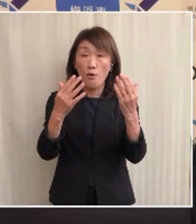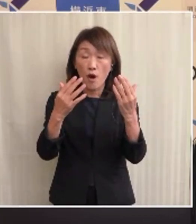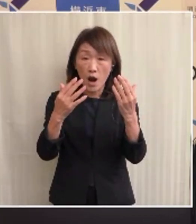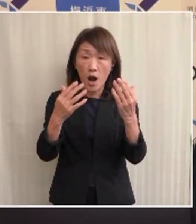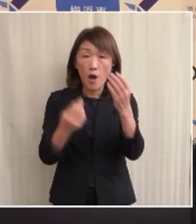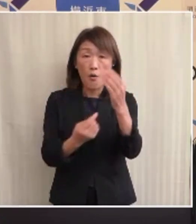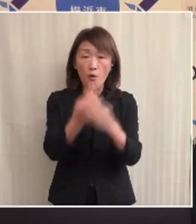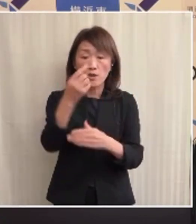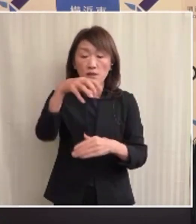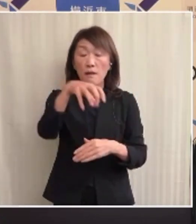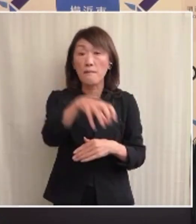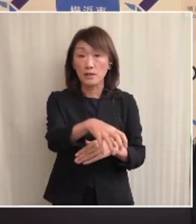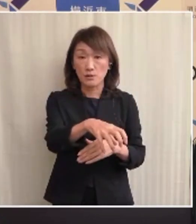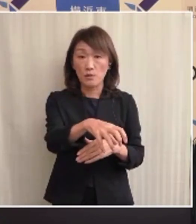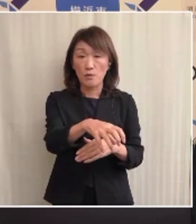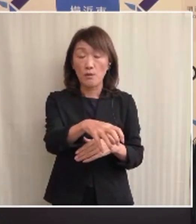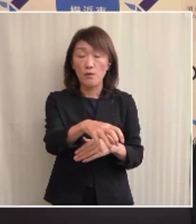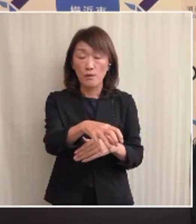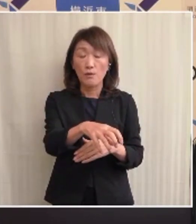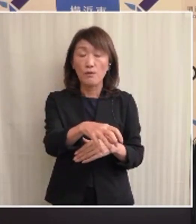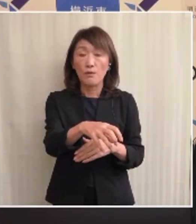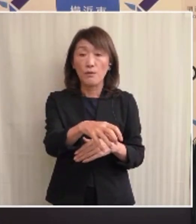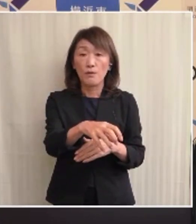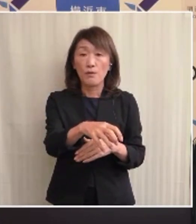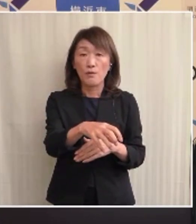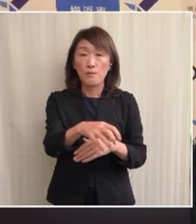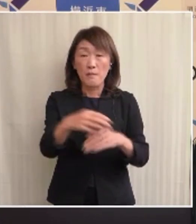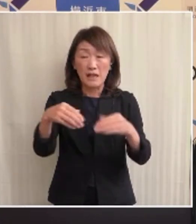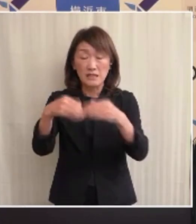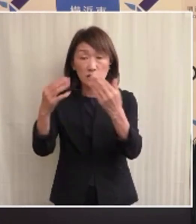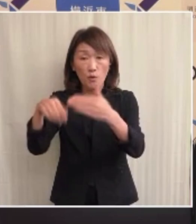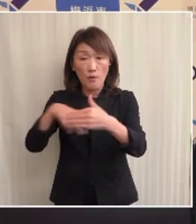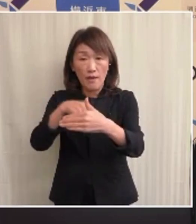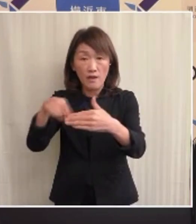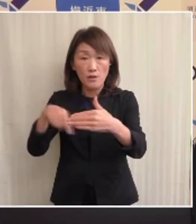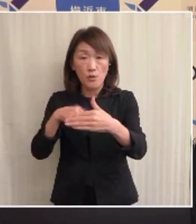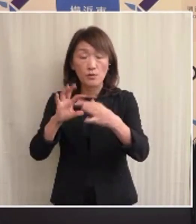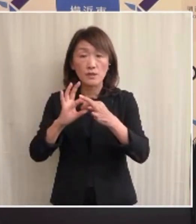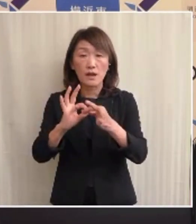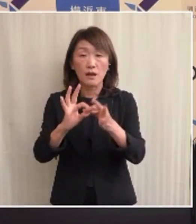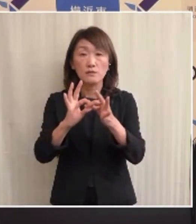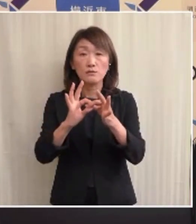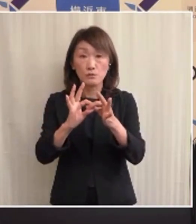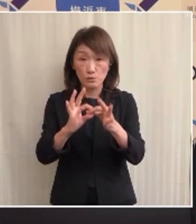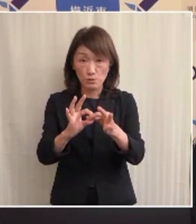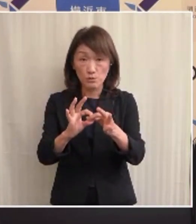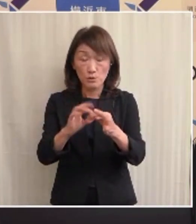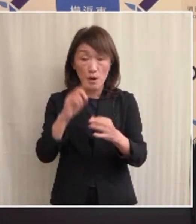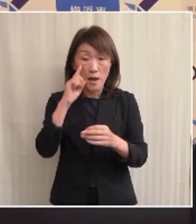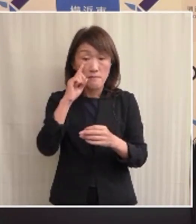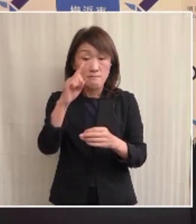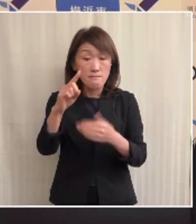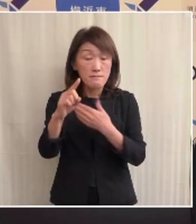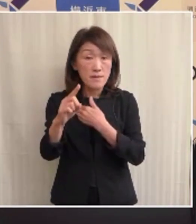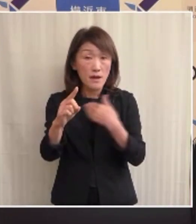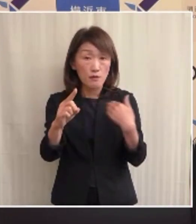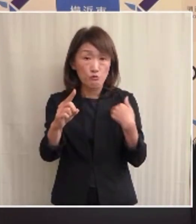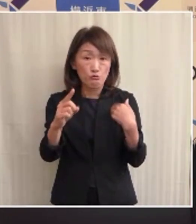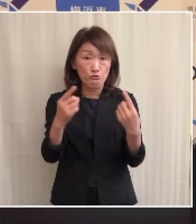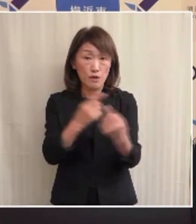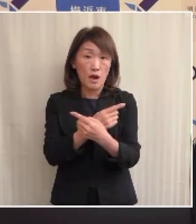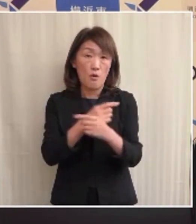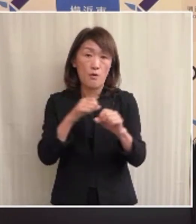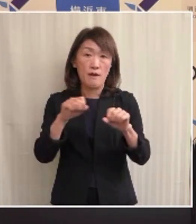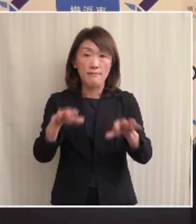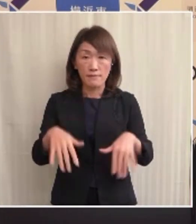た場所あるいは事故内容に関する、見える化を行い